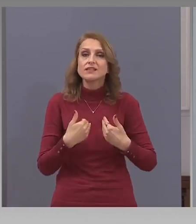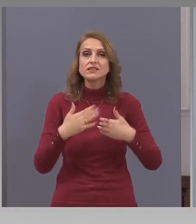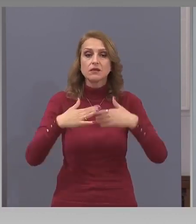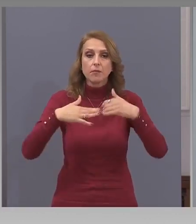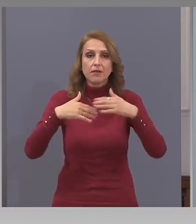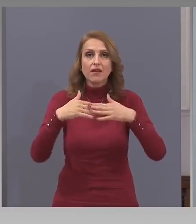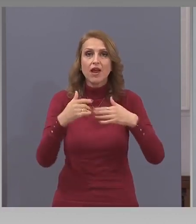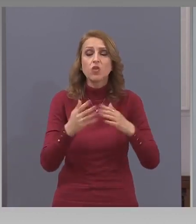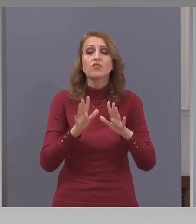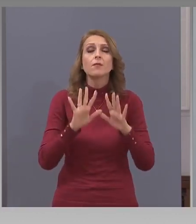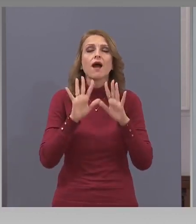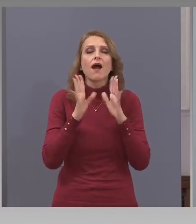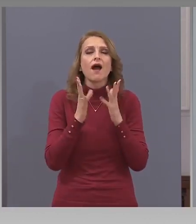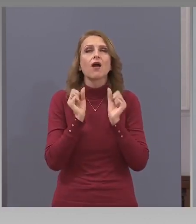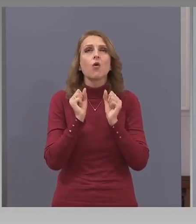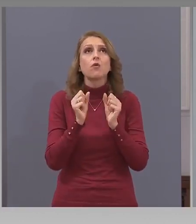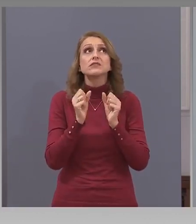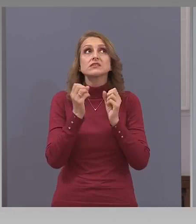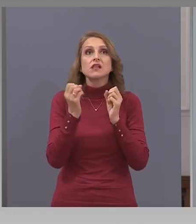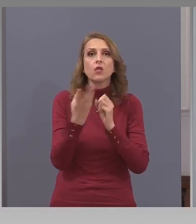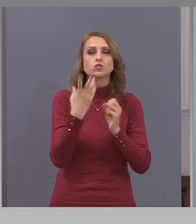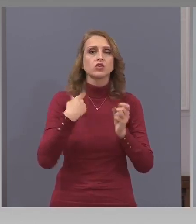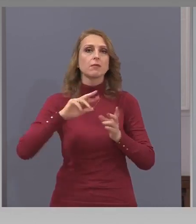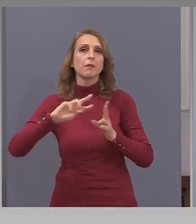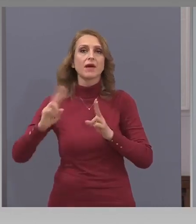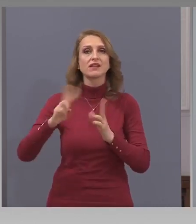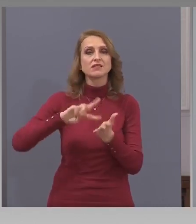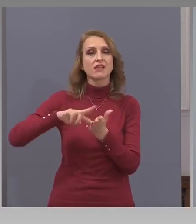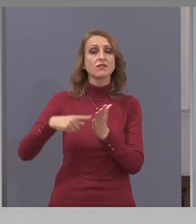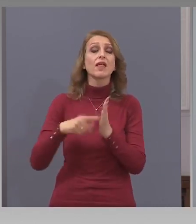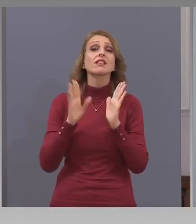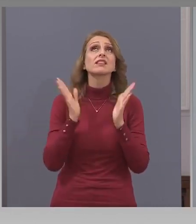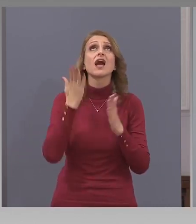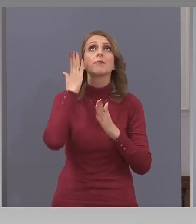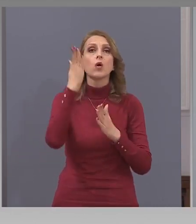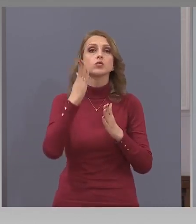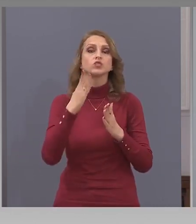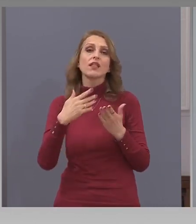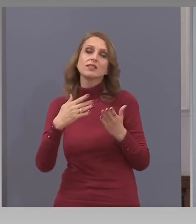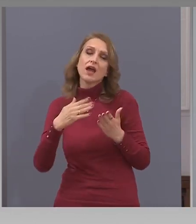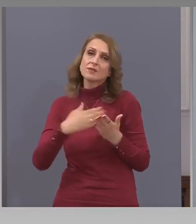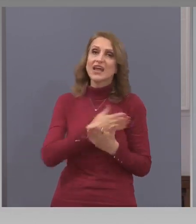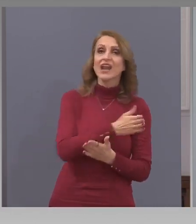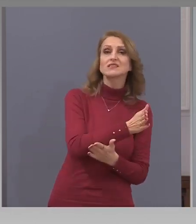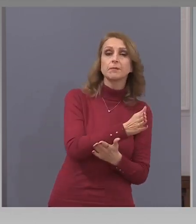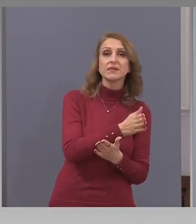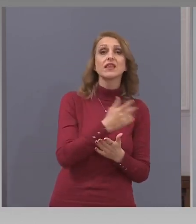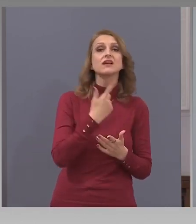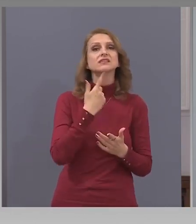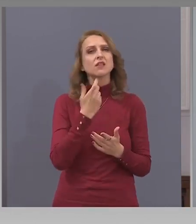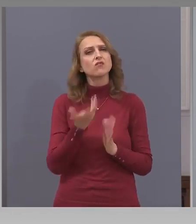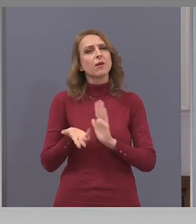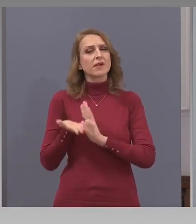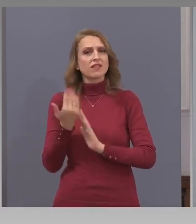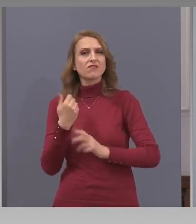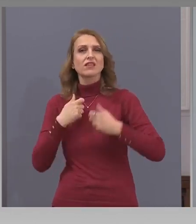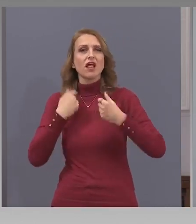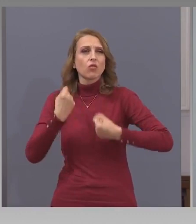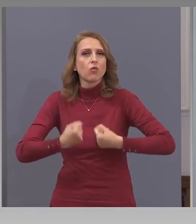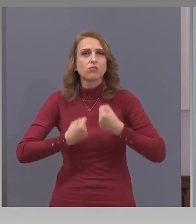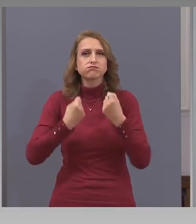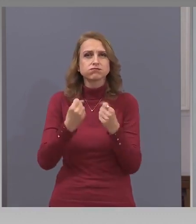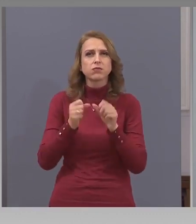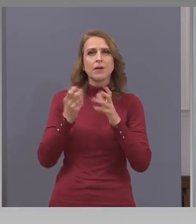най-тежкото. Дай Боже да ни се размине. Затова водиме занятията и оборудваме Арена